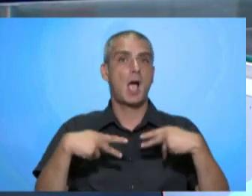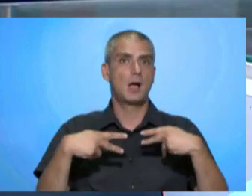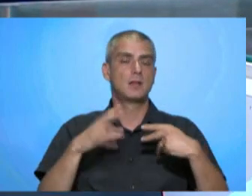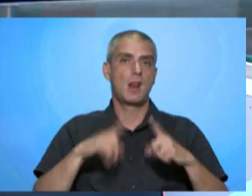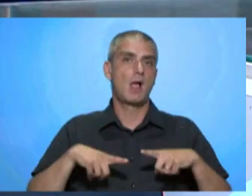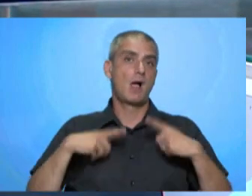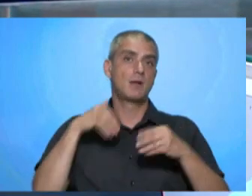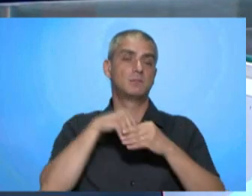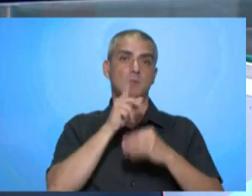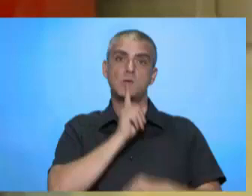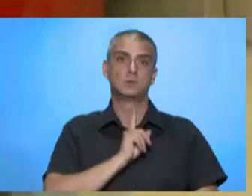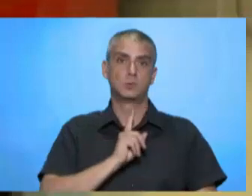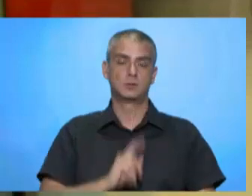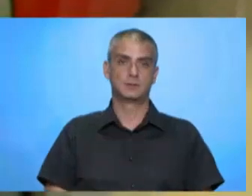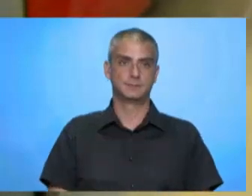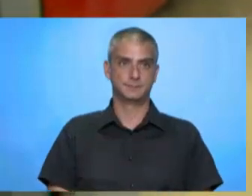החיים בסוריה.